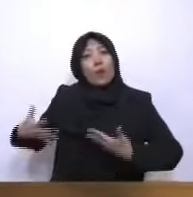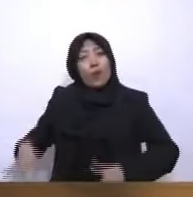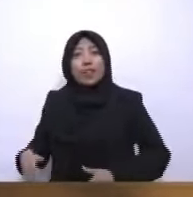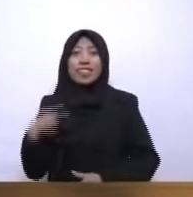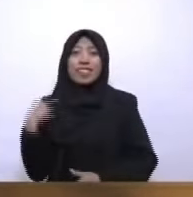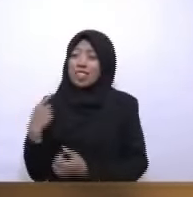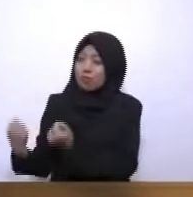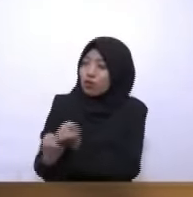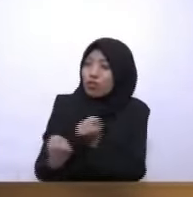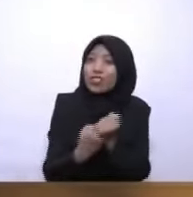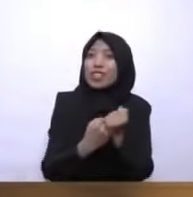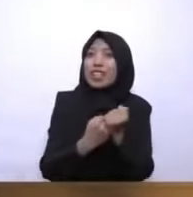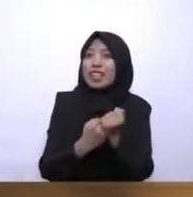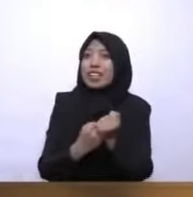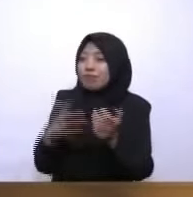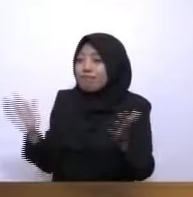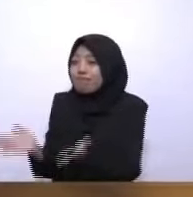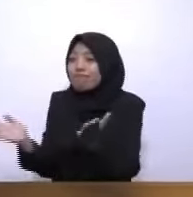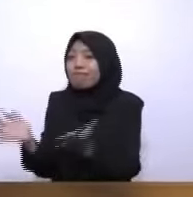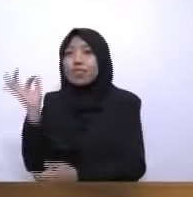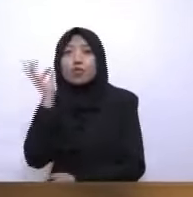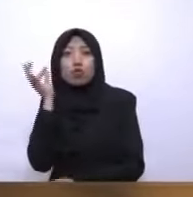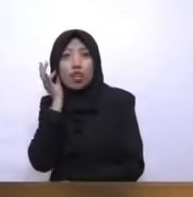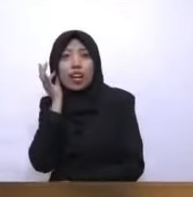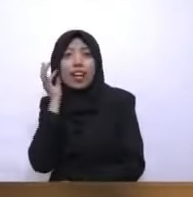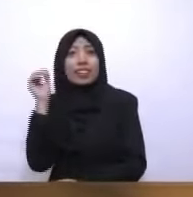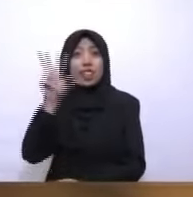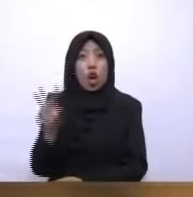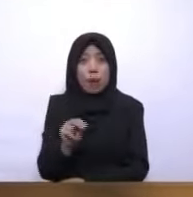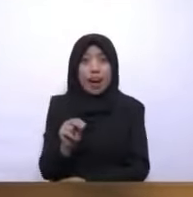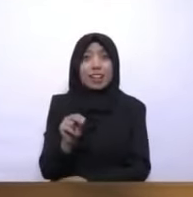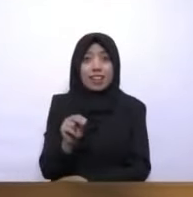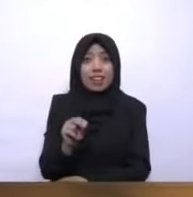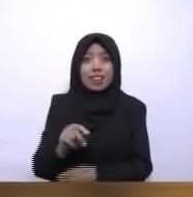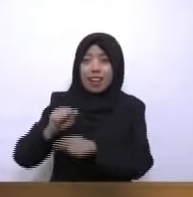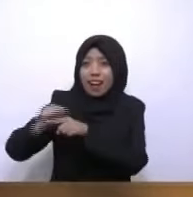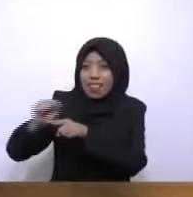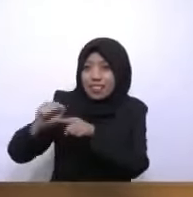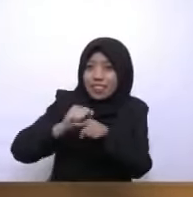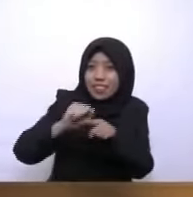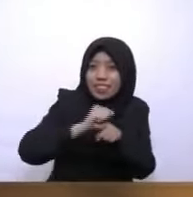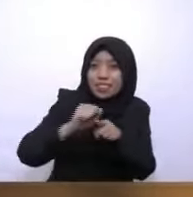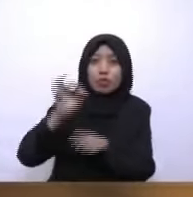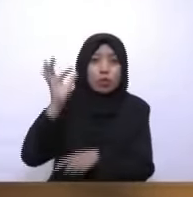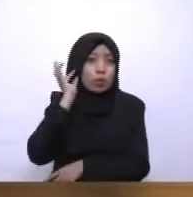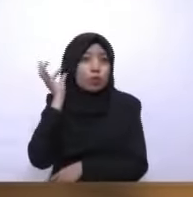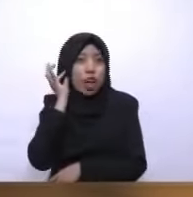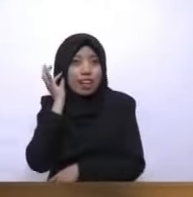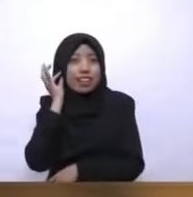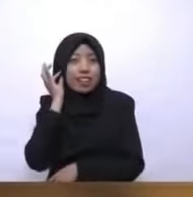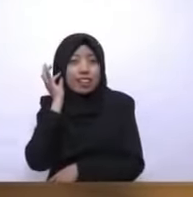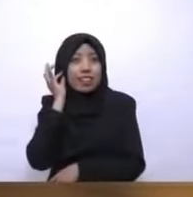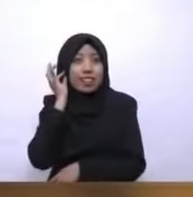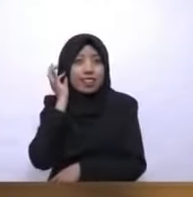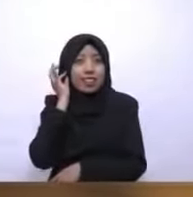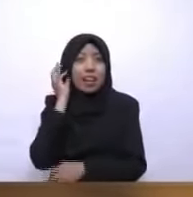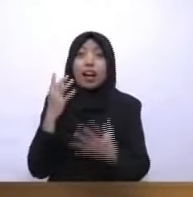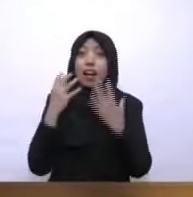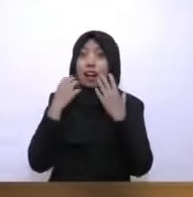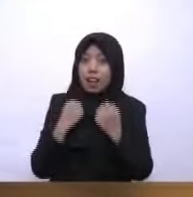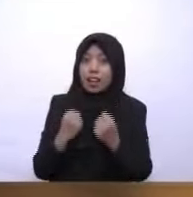mendukung penuh pemberdayaan perempuan di Jawa Barat, akan memberikan pelatihan buat para perempuan